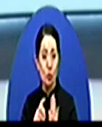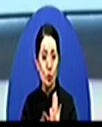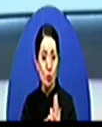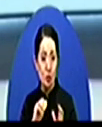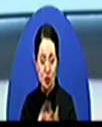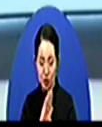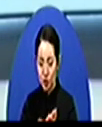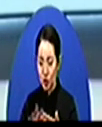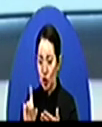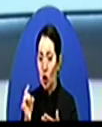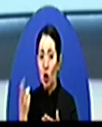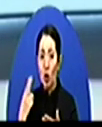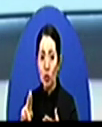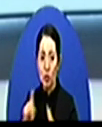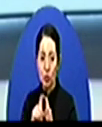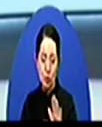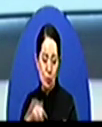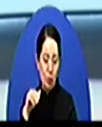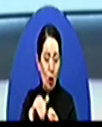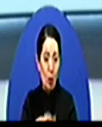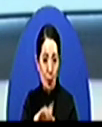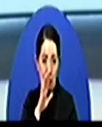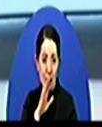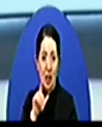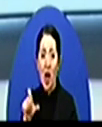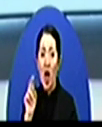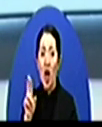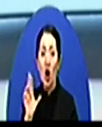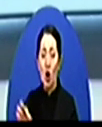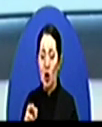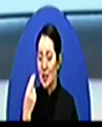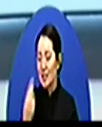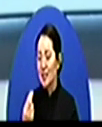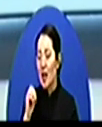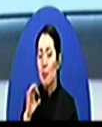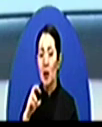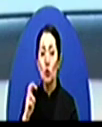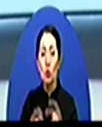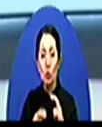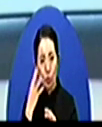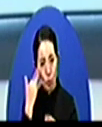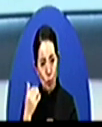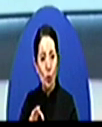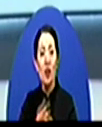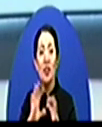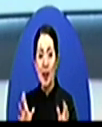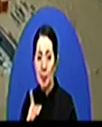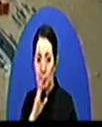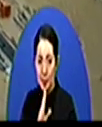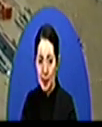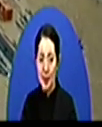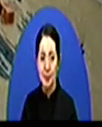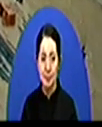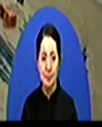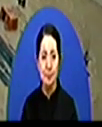шинэ ховд хөтөлбөрийг хэрэгжүүлэхээр тусгасан байна. За тус аймагт эко цемент үйлдвэр тун удахгүй ашиглалтанд орох юм байна.